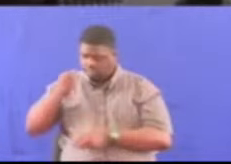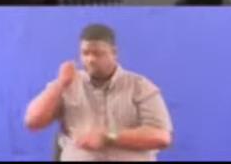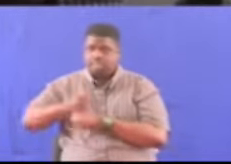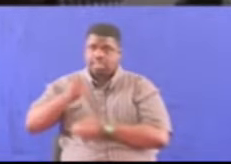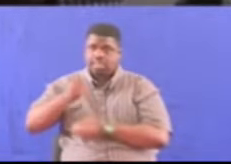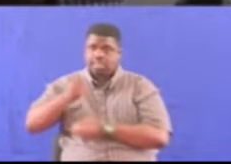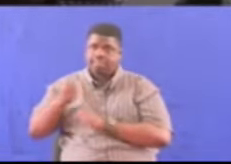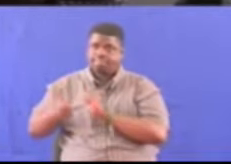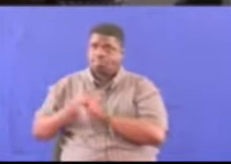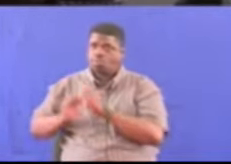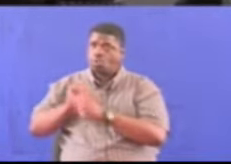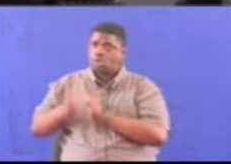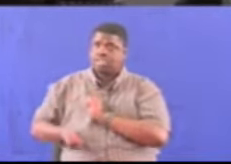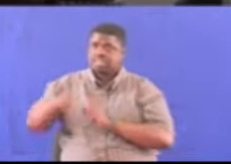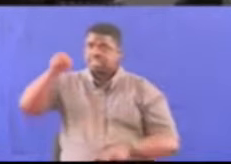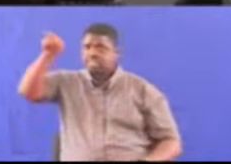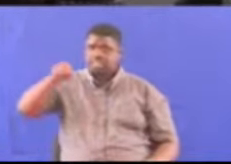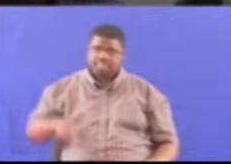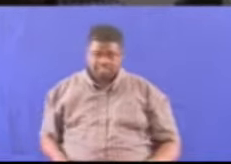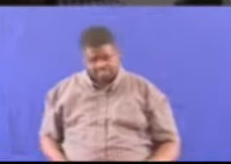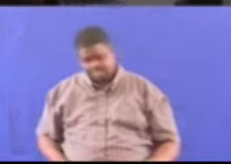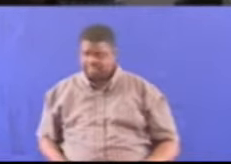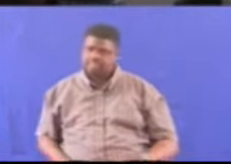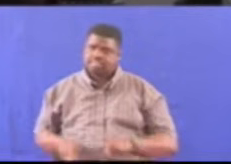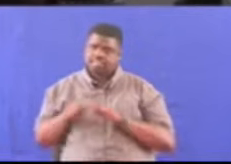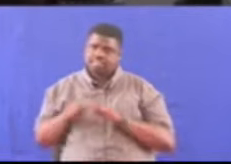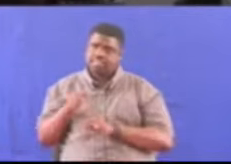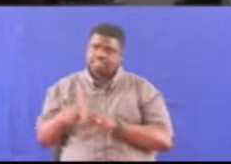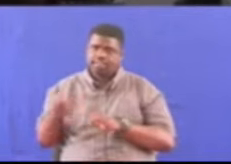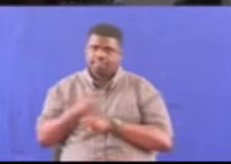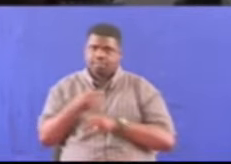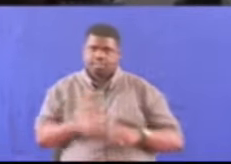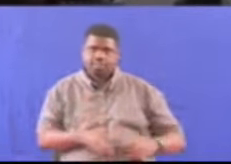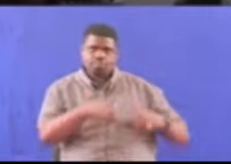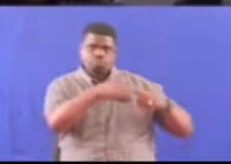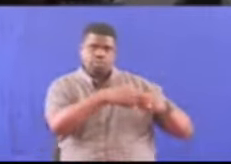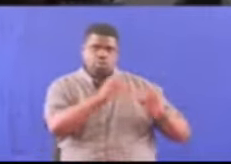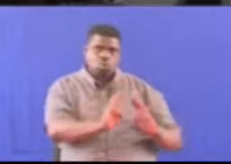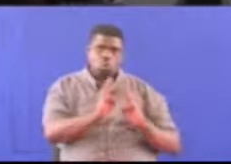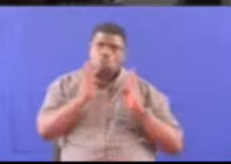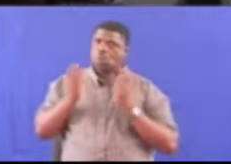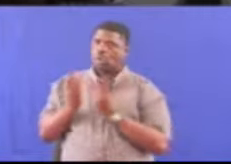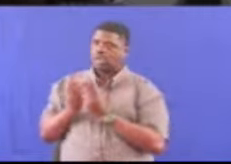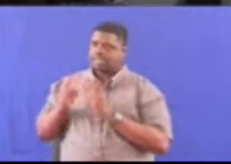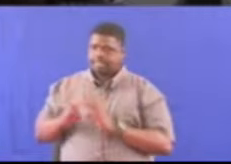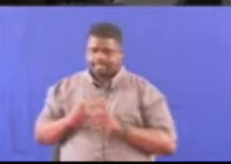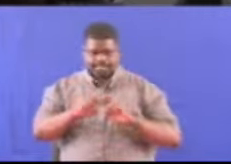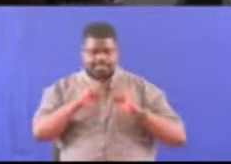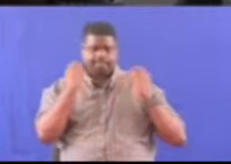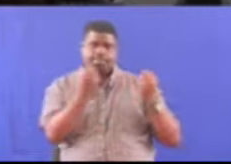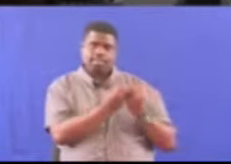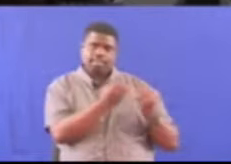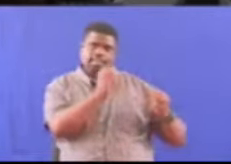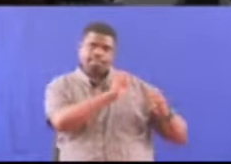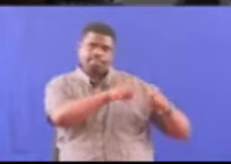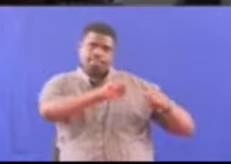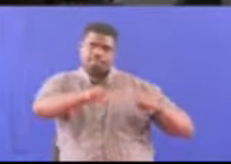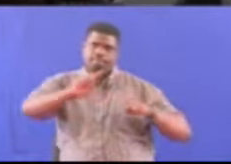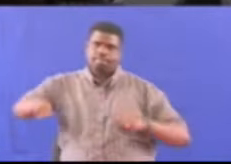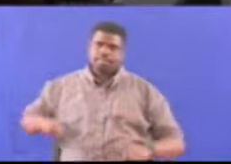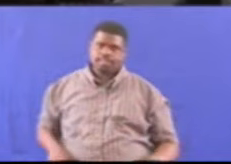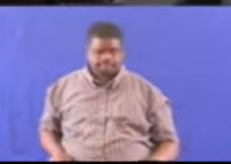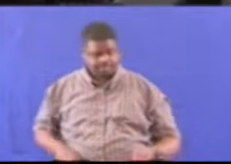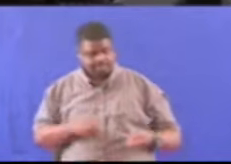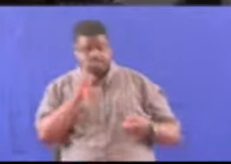vya uwakilishi. Jambo hili linafanyika kwa njia ya mikutano, warsha, semina na kadhalika. Na tatu,